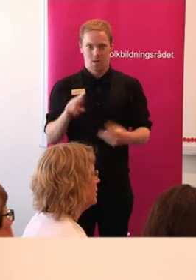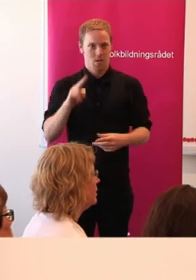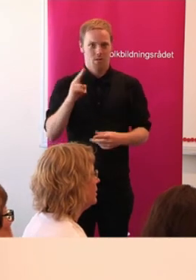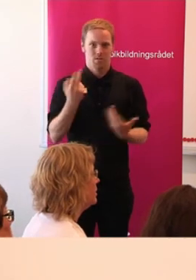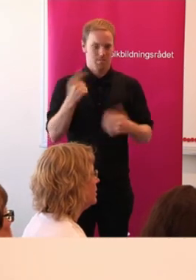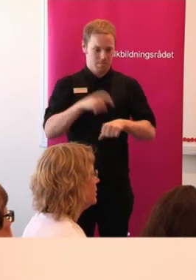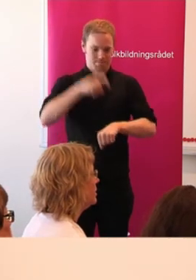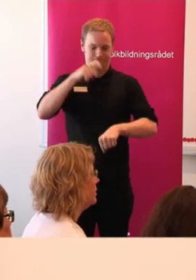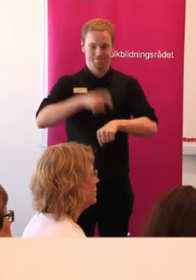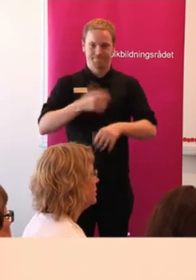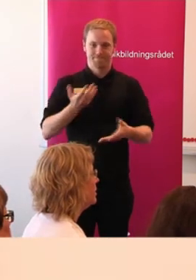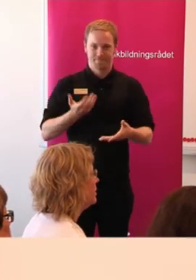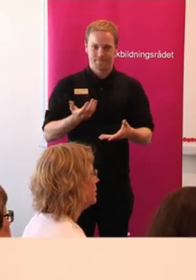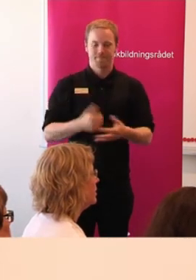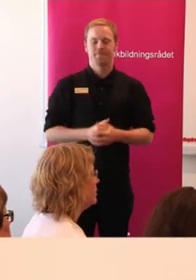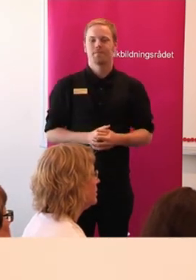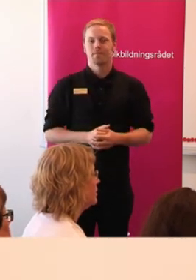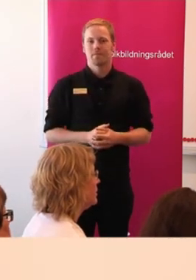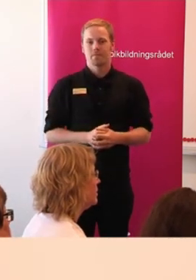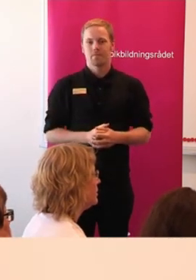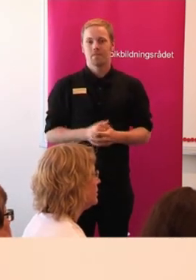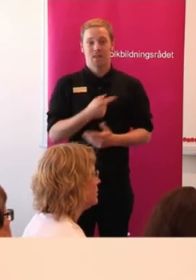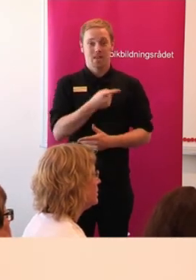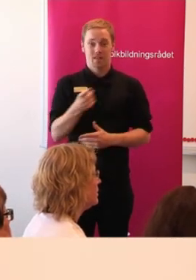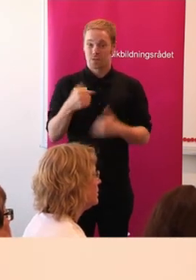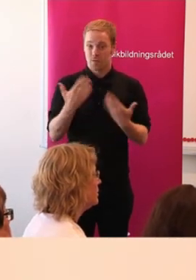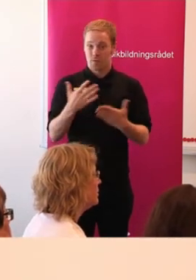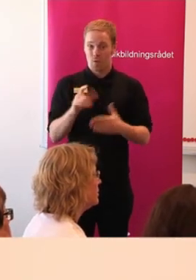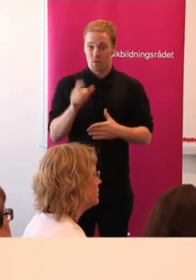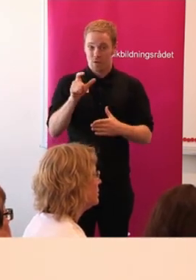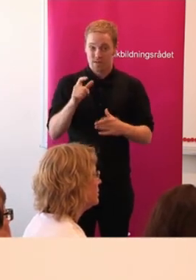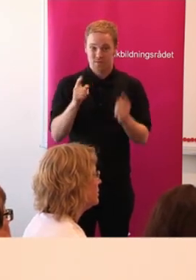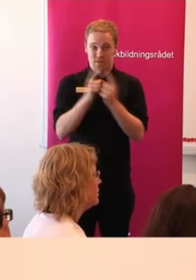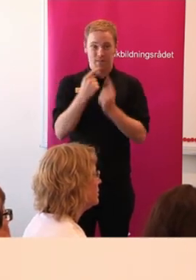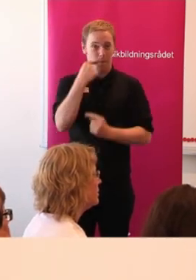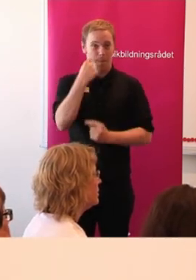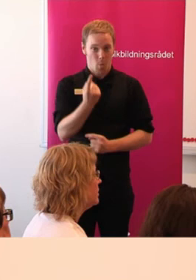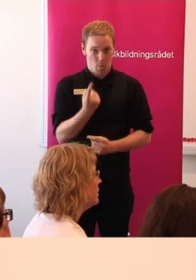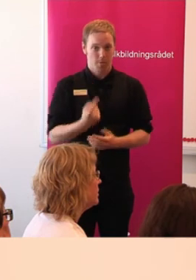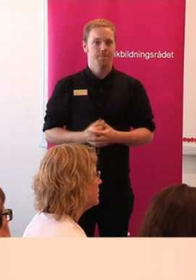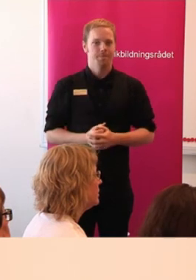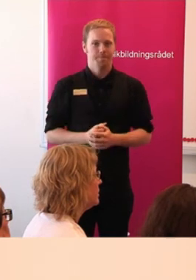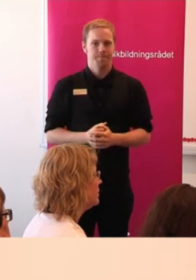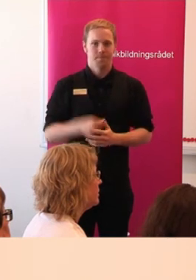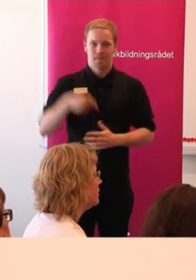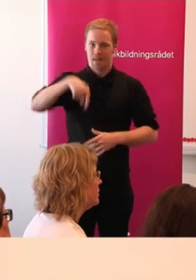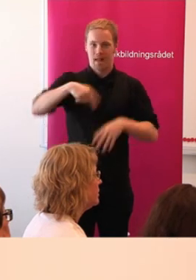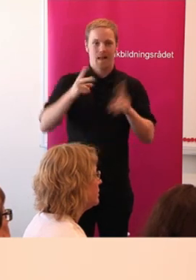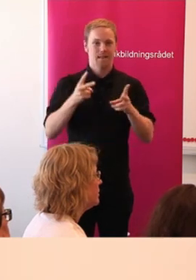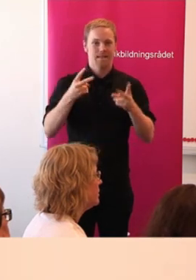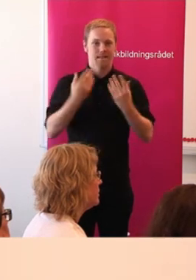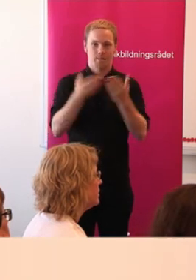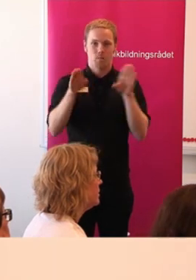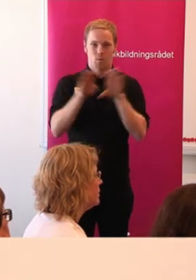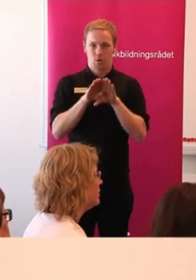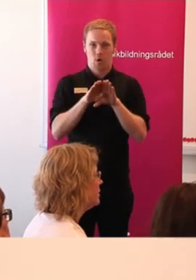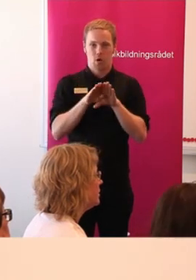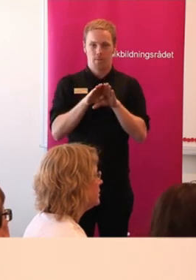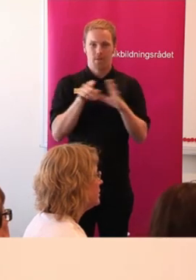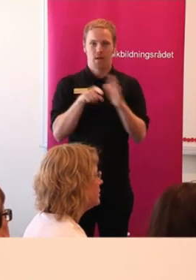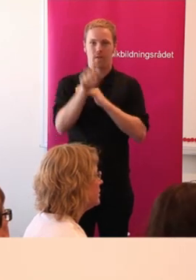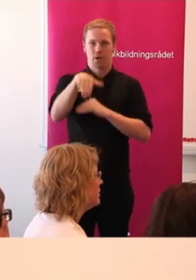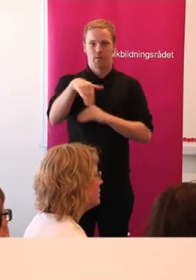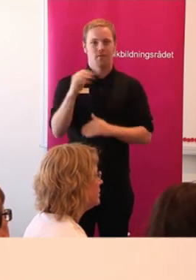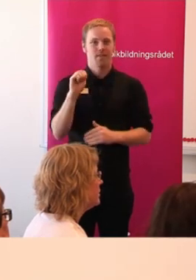åt redan. Men så är det faktiskt. Men ni har en chans att faktiskt träffas igen imorgon. Precis i den här lokalen,